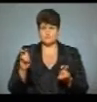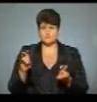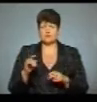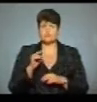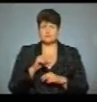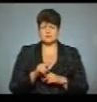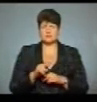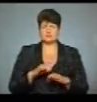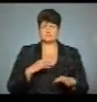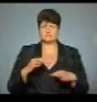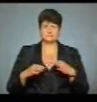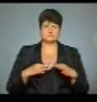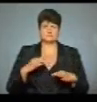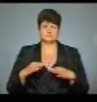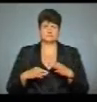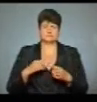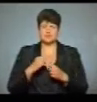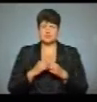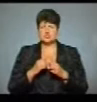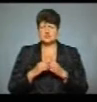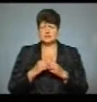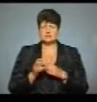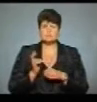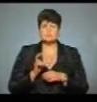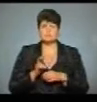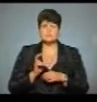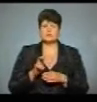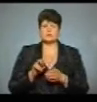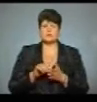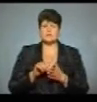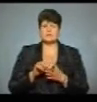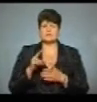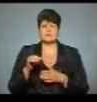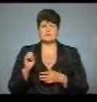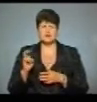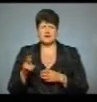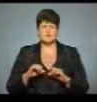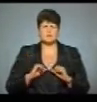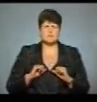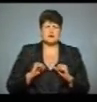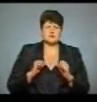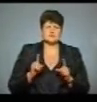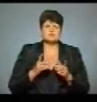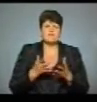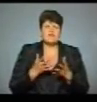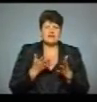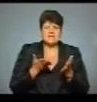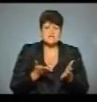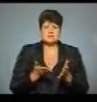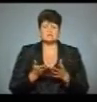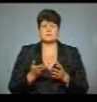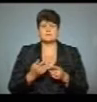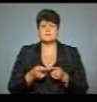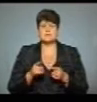Вони помітно нервували, дуже часто вони підходили до членів ОВК, намагалися щось вияснити. Це